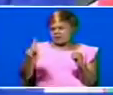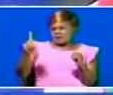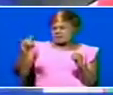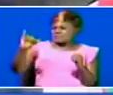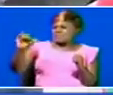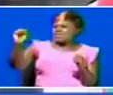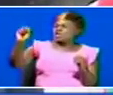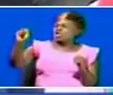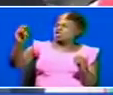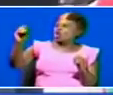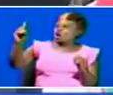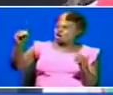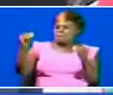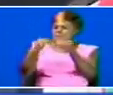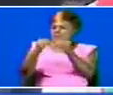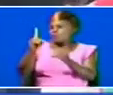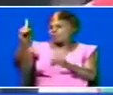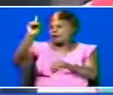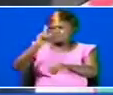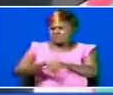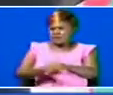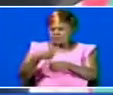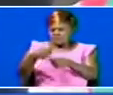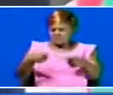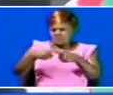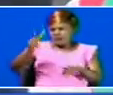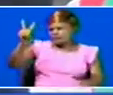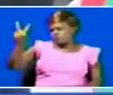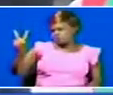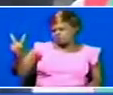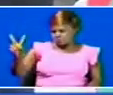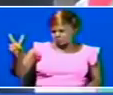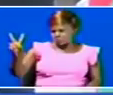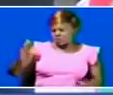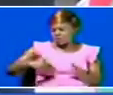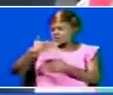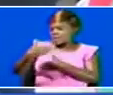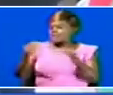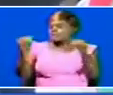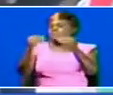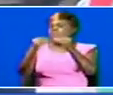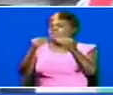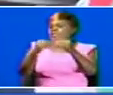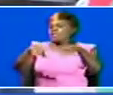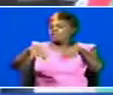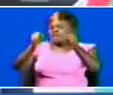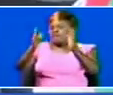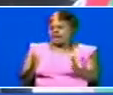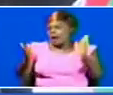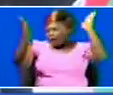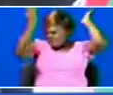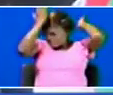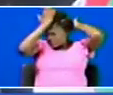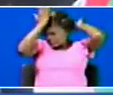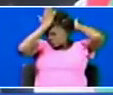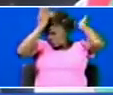inakutana mara moja kila baada ya miaka miwili. So the next synod itakuwa chaired by the bishop who will be